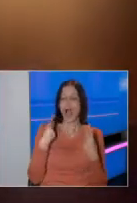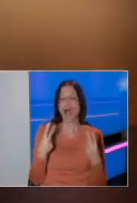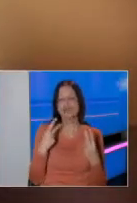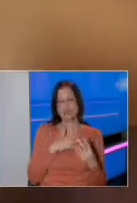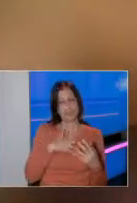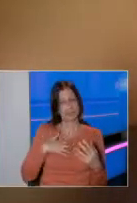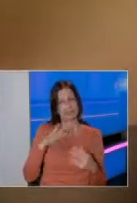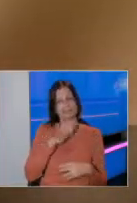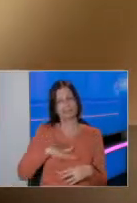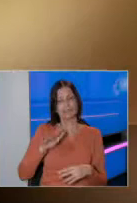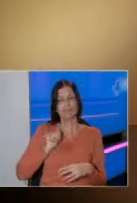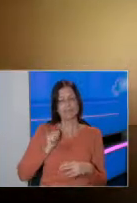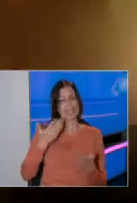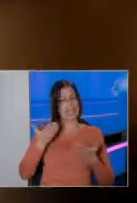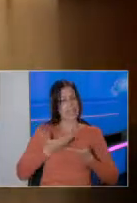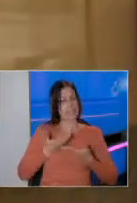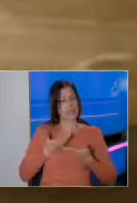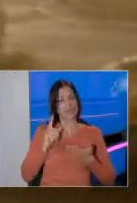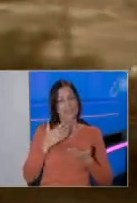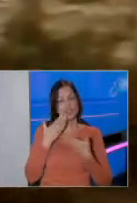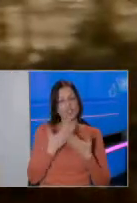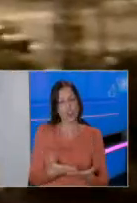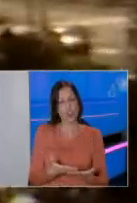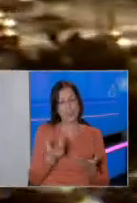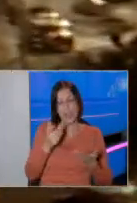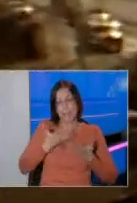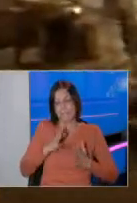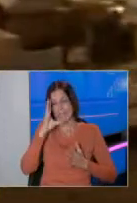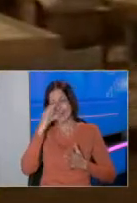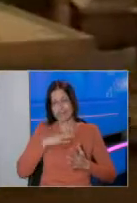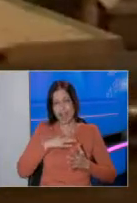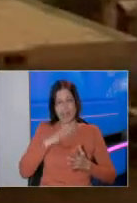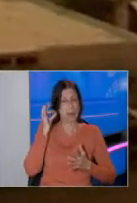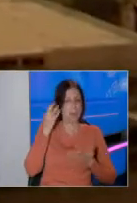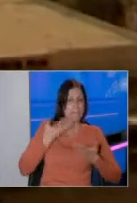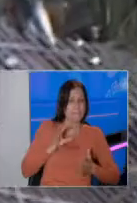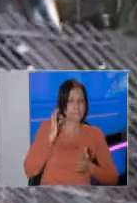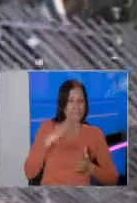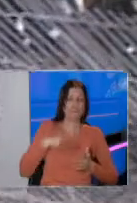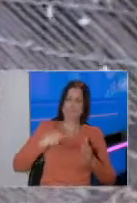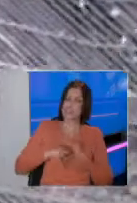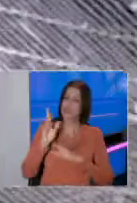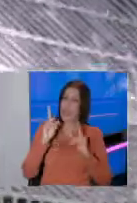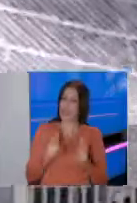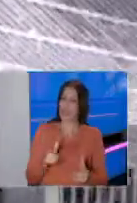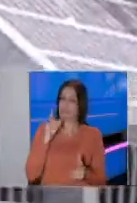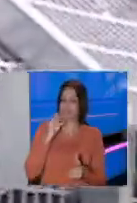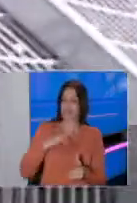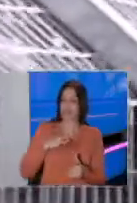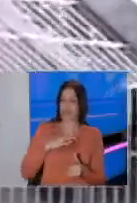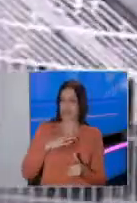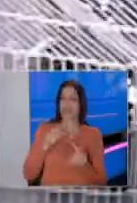שפצועי מערכות ישראל יקבלו את השירות. זה הבנים שלנו, הבנות והבנים שלנו, שיצאו לקרב בשמנו, בדיוק. הגנו